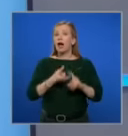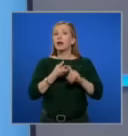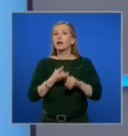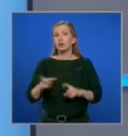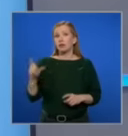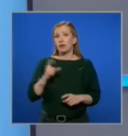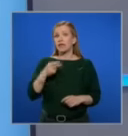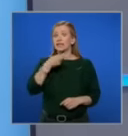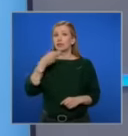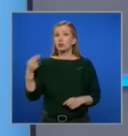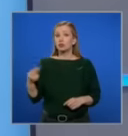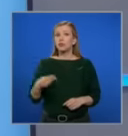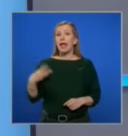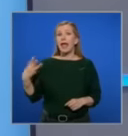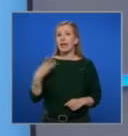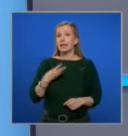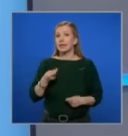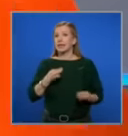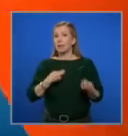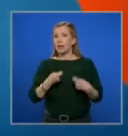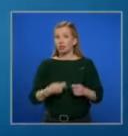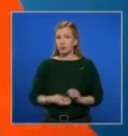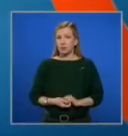от Института за енергиен менеджмент.